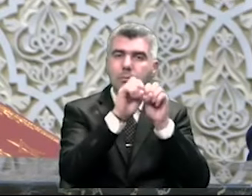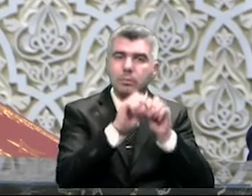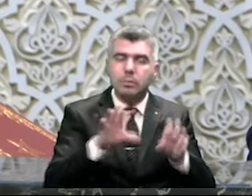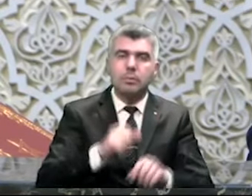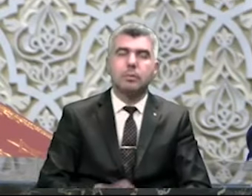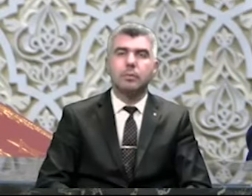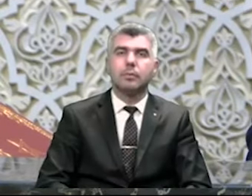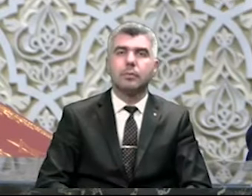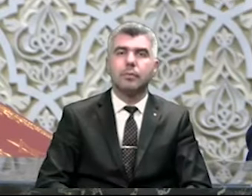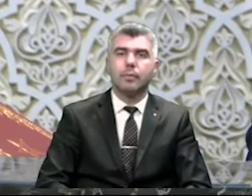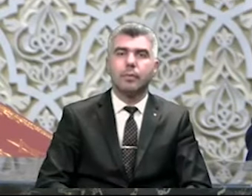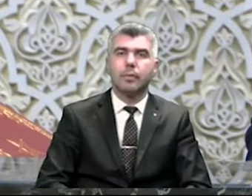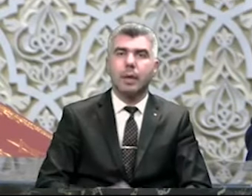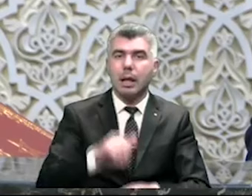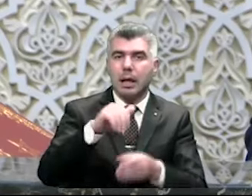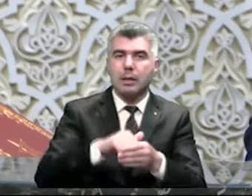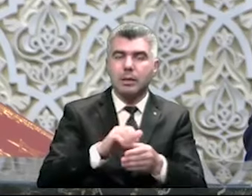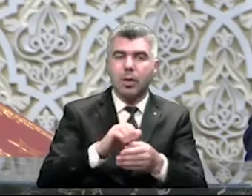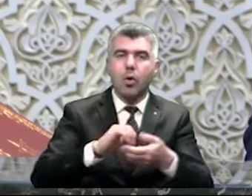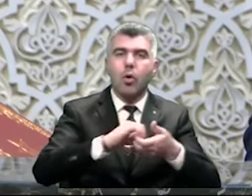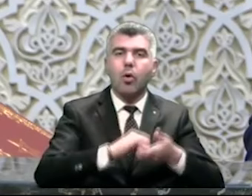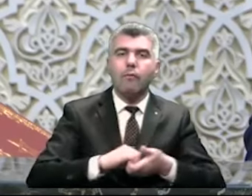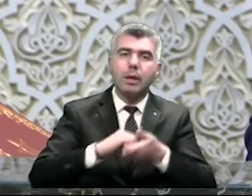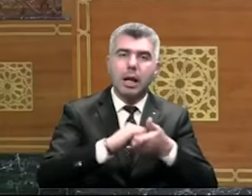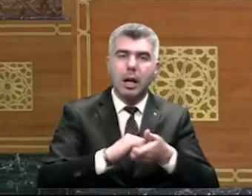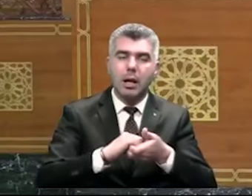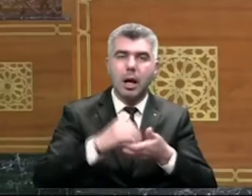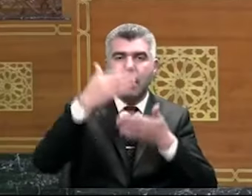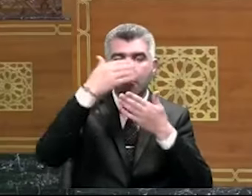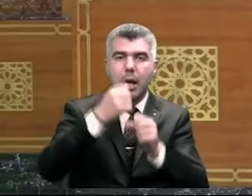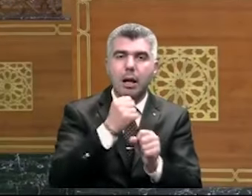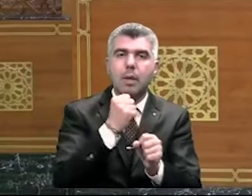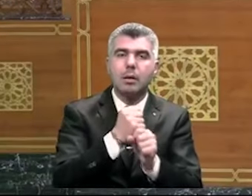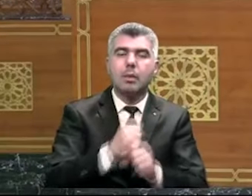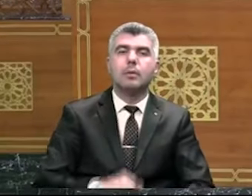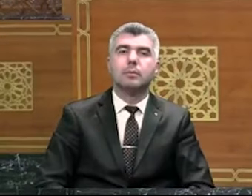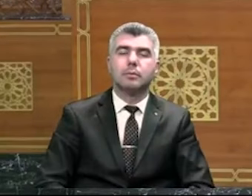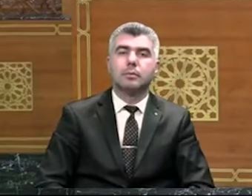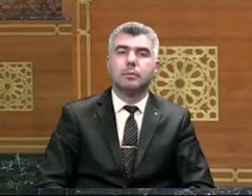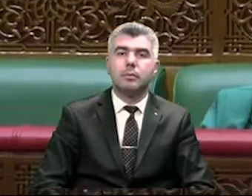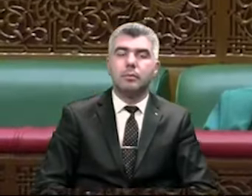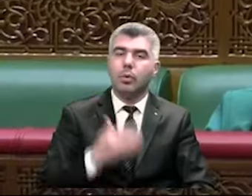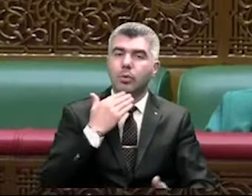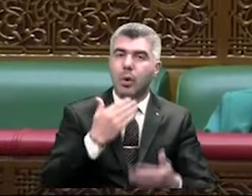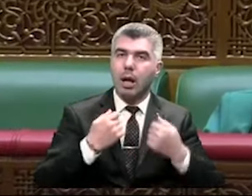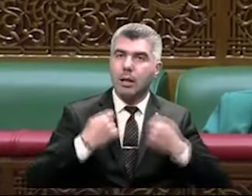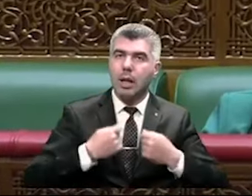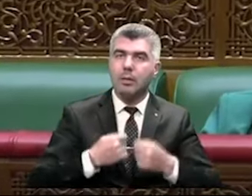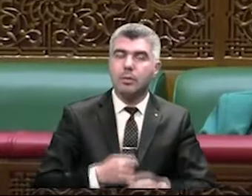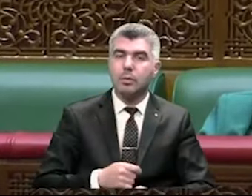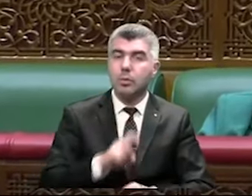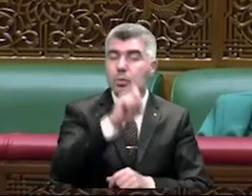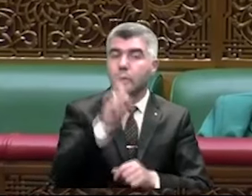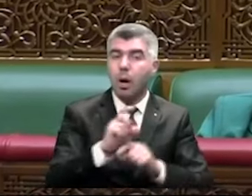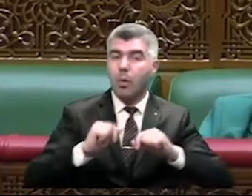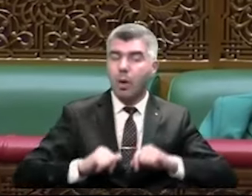الكلمه لحد الساده المستشارين مجموعه الكونفيدراليه الديمقراطيه للشغل تفضل السي الحسن شكرا سيد الرئيس نسائلكم